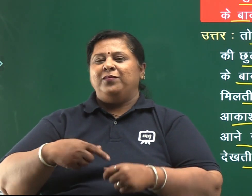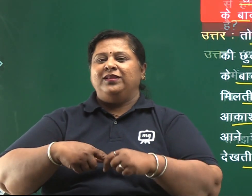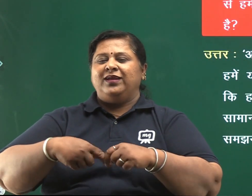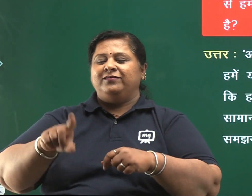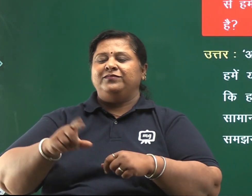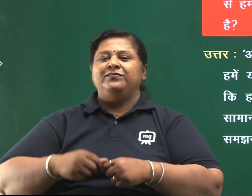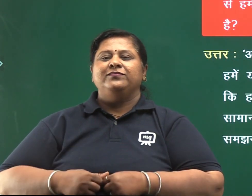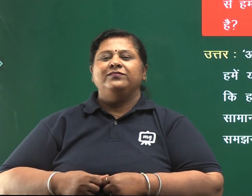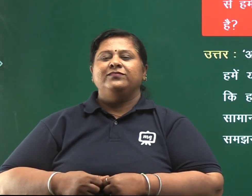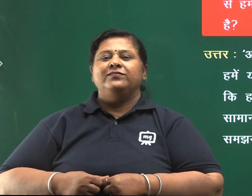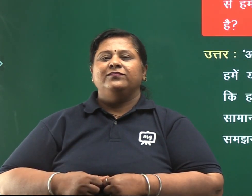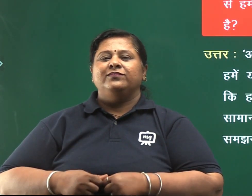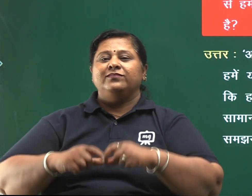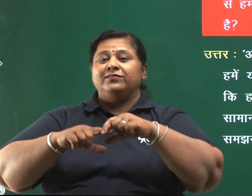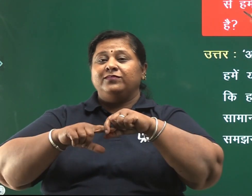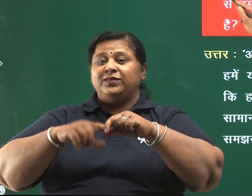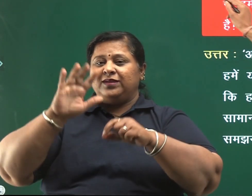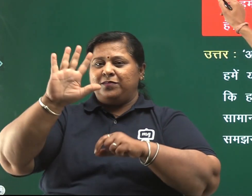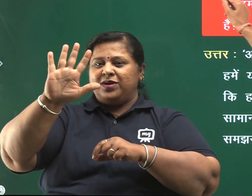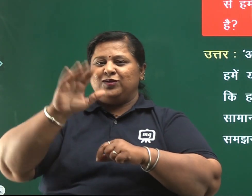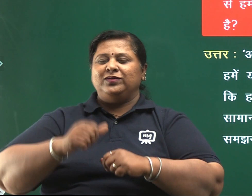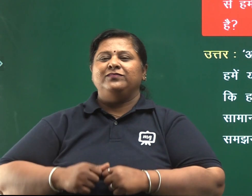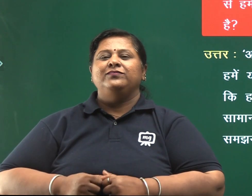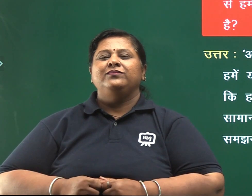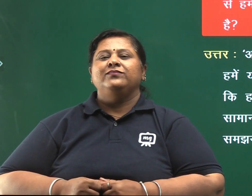हैं। प्रश्न संख्या 5,